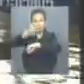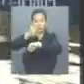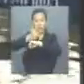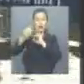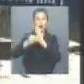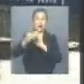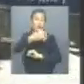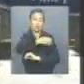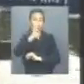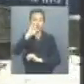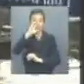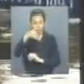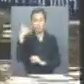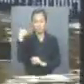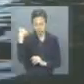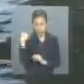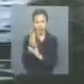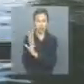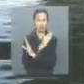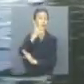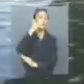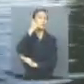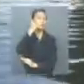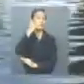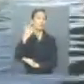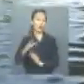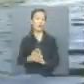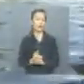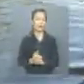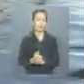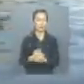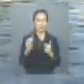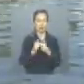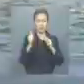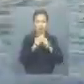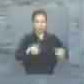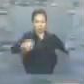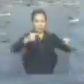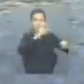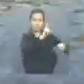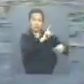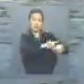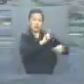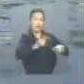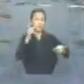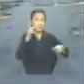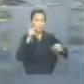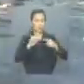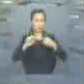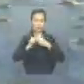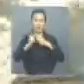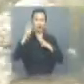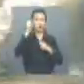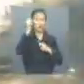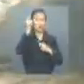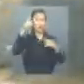งเทพมหานครนอกรอบทางโทรศัพท์กรณีปัญหาบิ๊กแบ็กแล้วซึ่งถือเป็นความเข้าใจผิดกันโดยเฉพาะแนวบิ๊กแบ็กเดิม